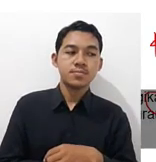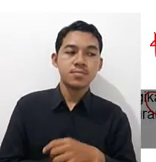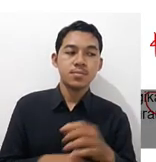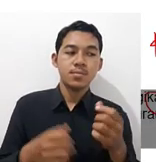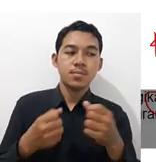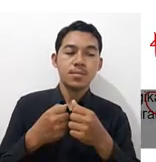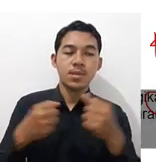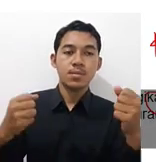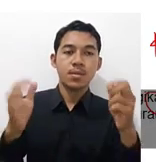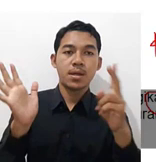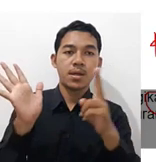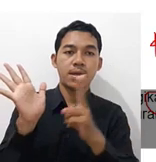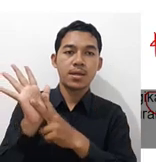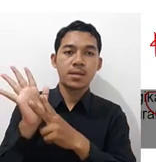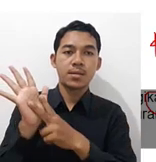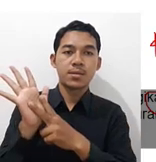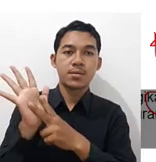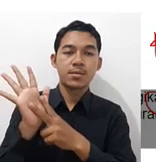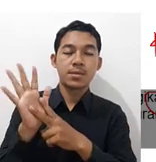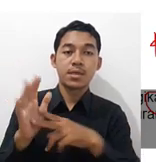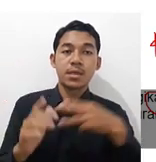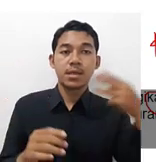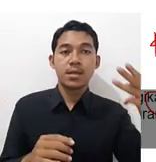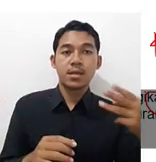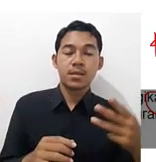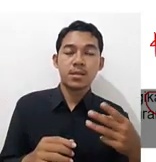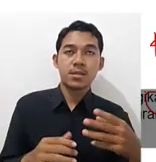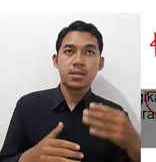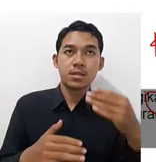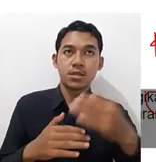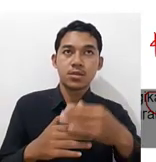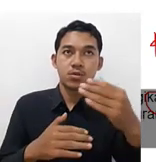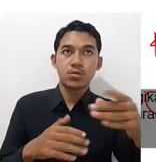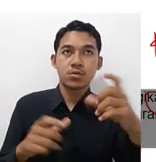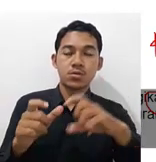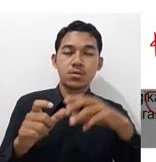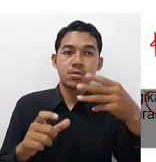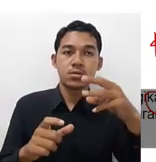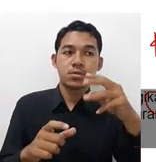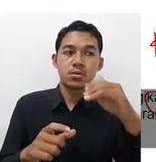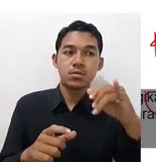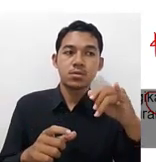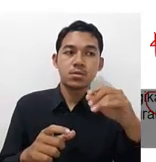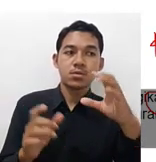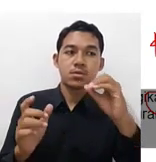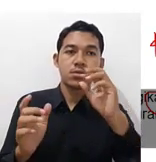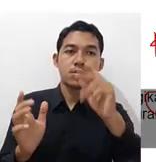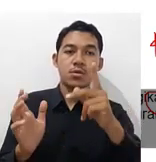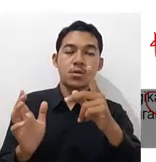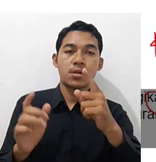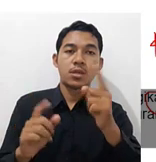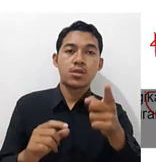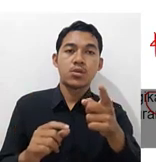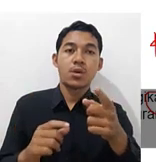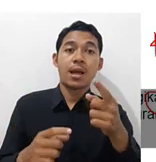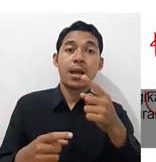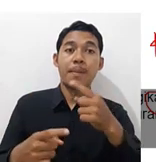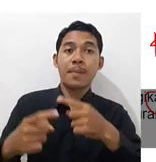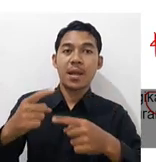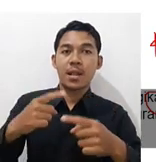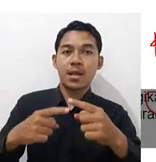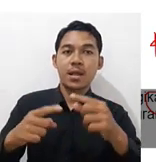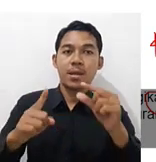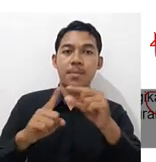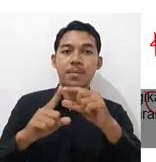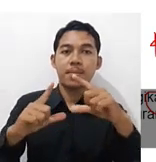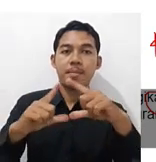gerbang N pada rangkaian elektronika itu tersusun secara seri. Kalau OR itu kebalikannya, secara paralel. Nah kita tahu